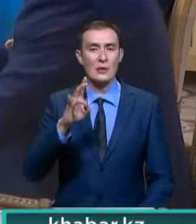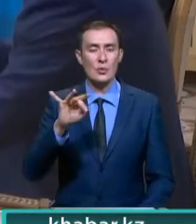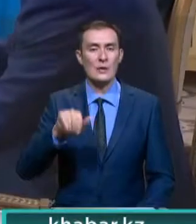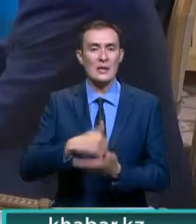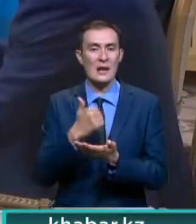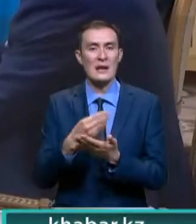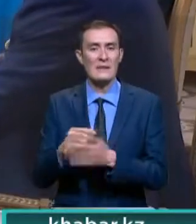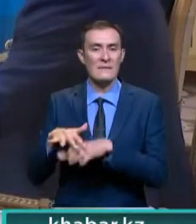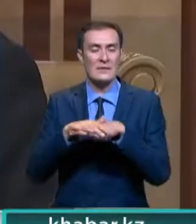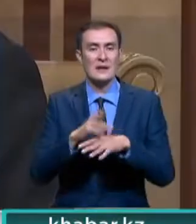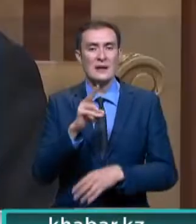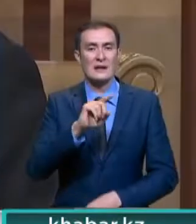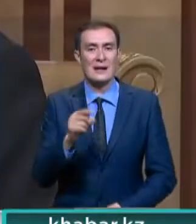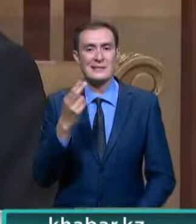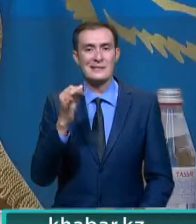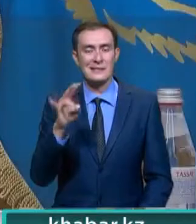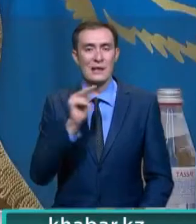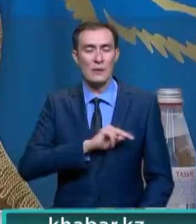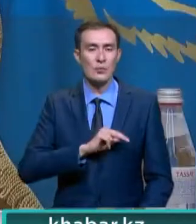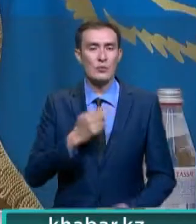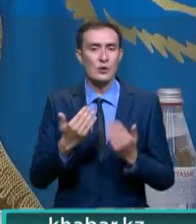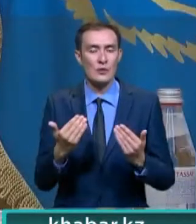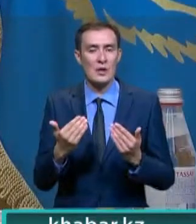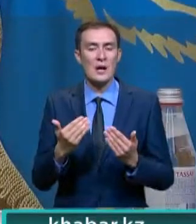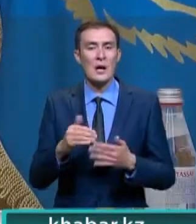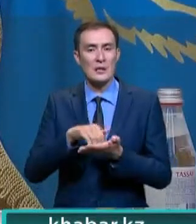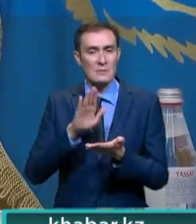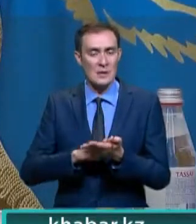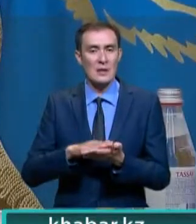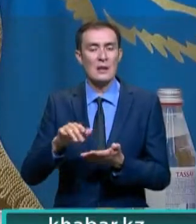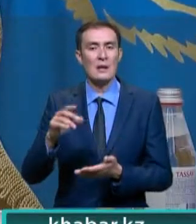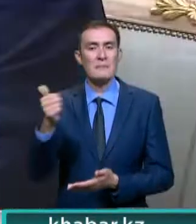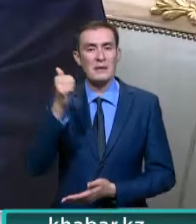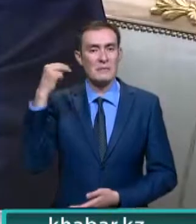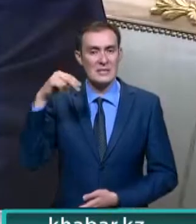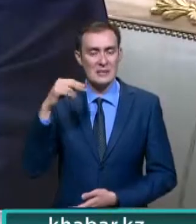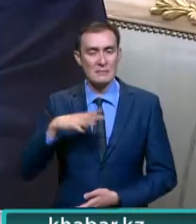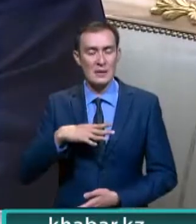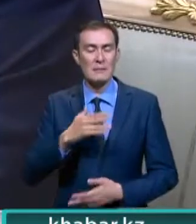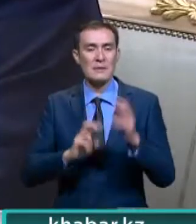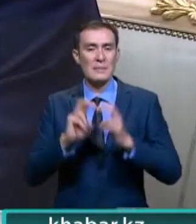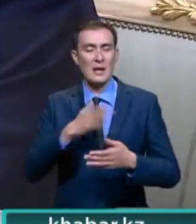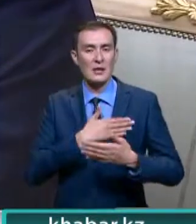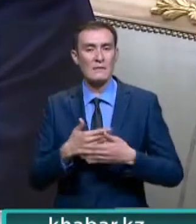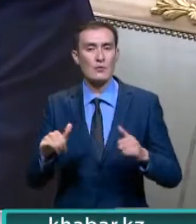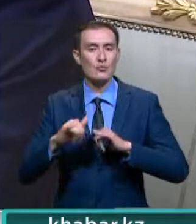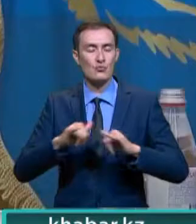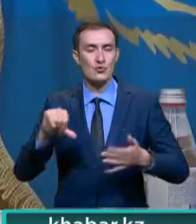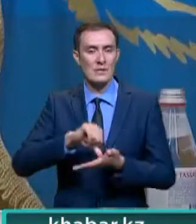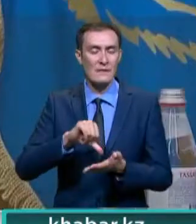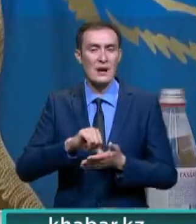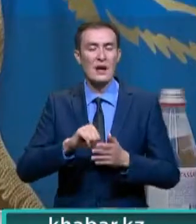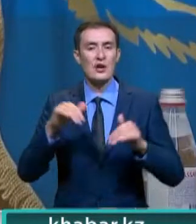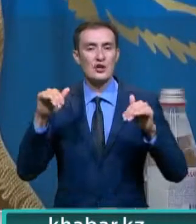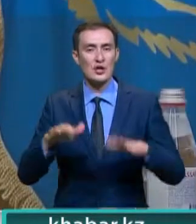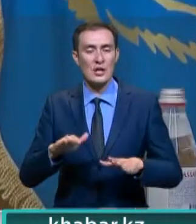генеральным инвестором Касцинка, эффективную работу которого сегодня отметил Елбасы. Предприятие принимает активное участие в решении